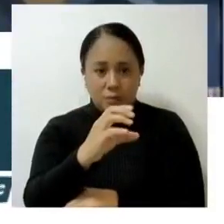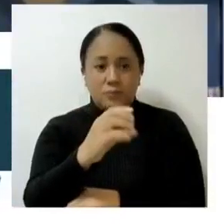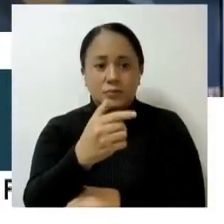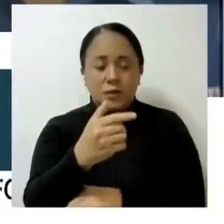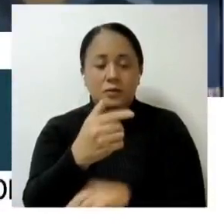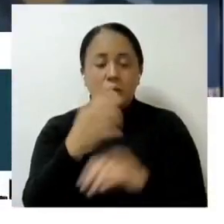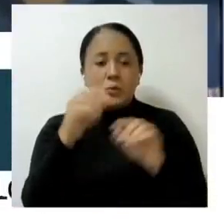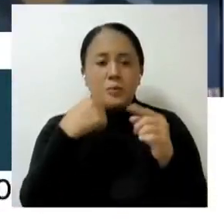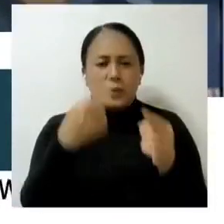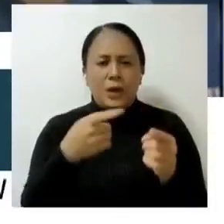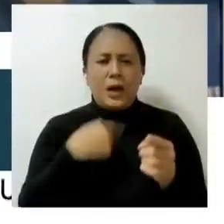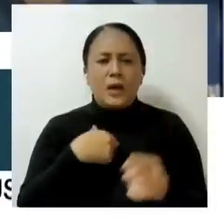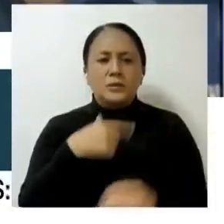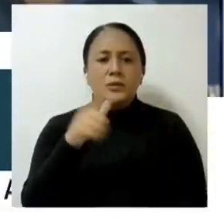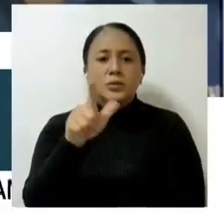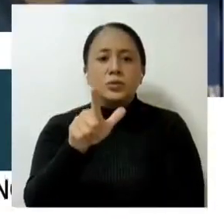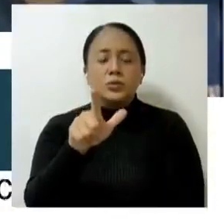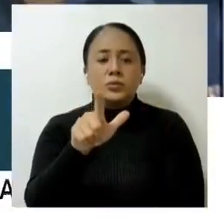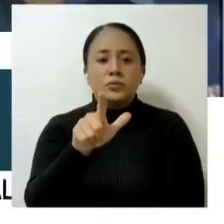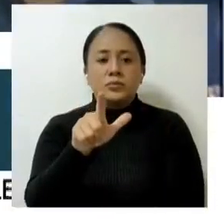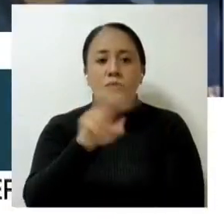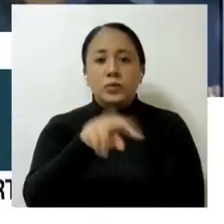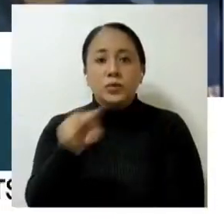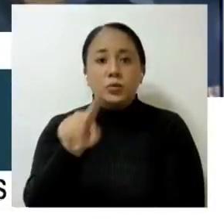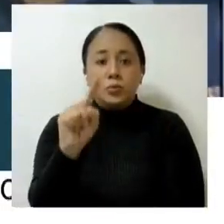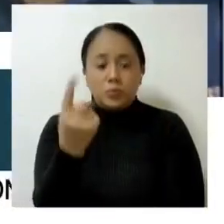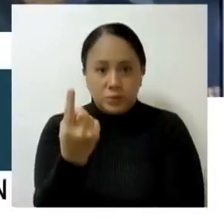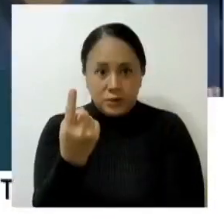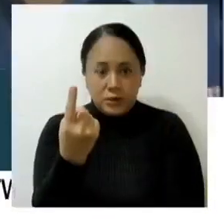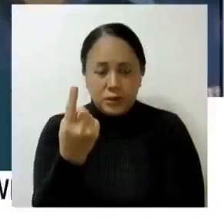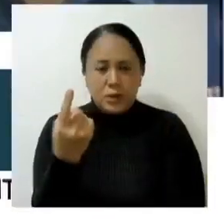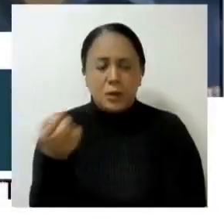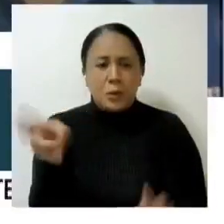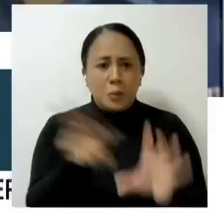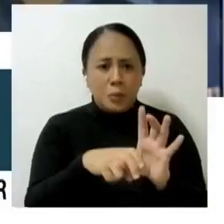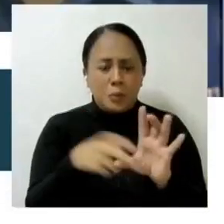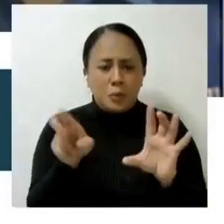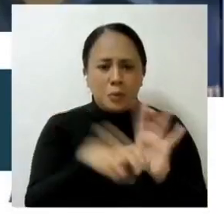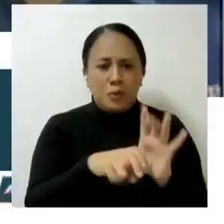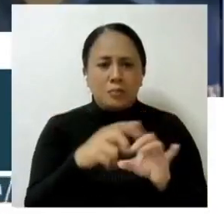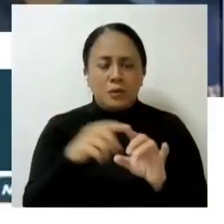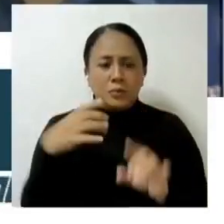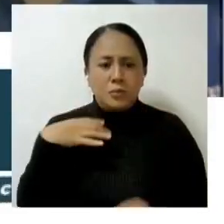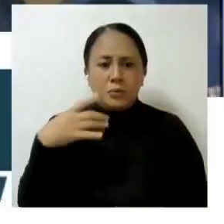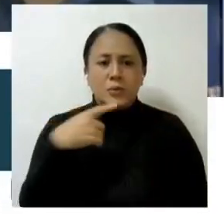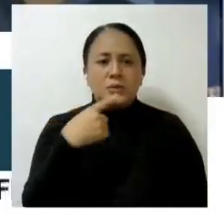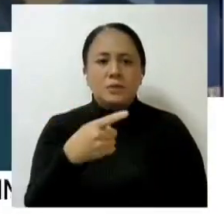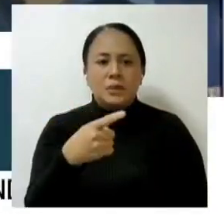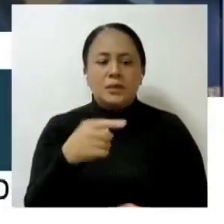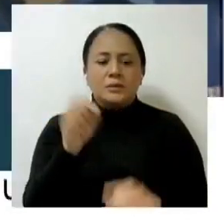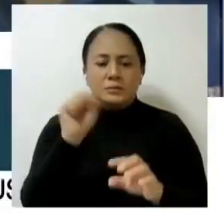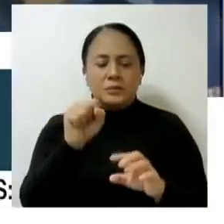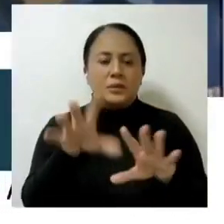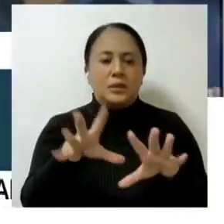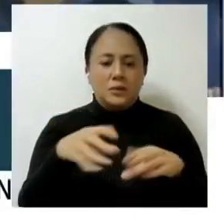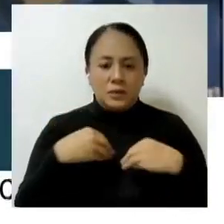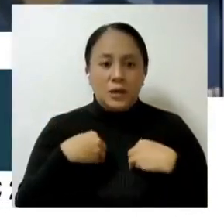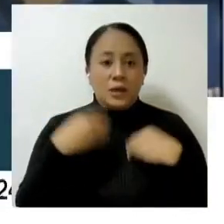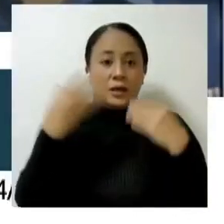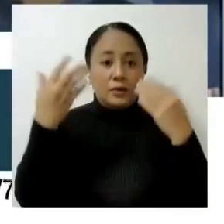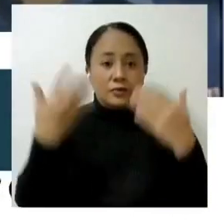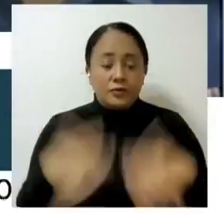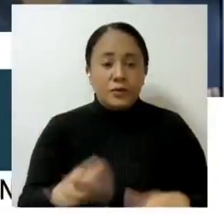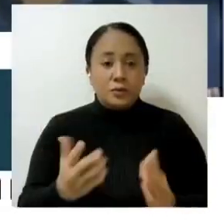yung pasahero. Pero sabi rin po nung kapitan, inadmit niya rin po na pagkatapos po nilang mag-submit sa Coast Guard